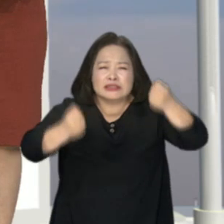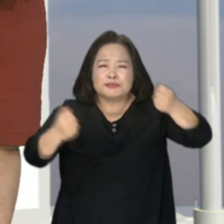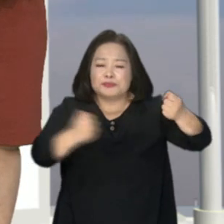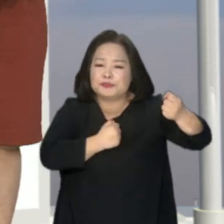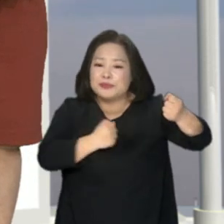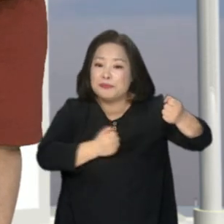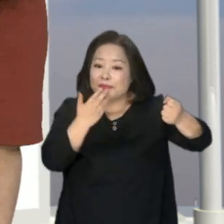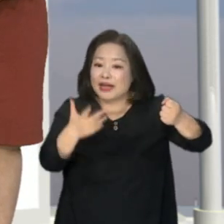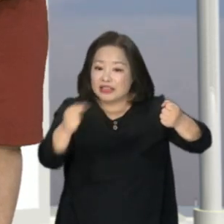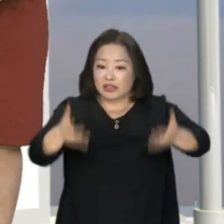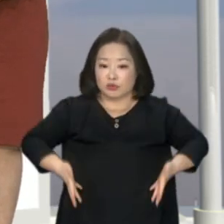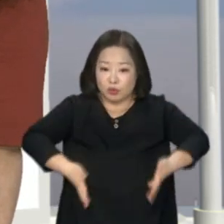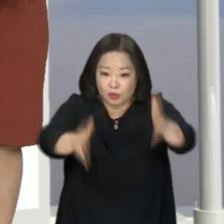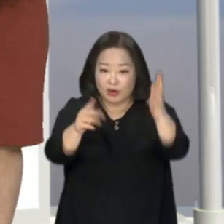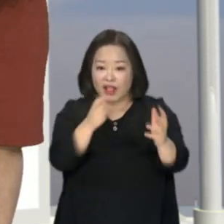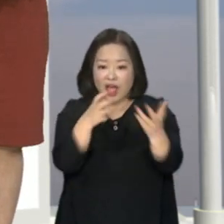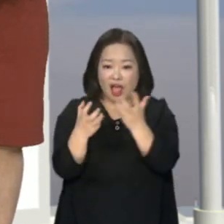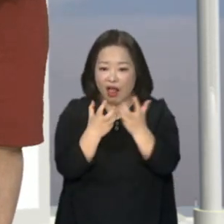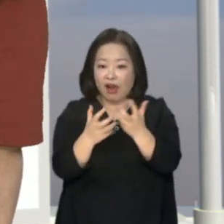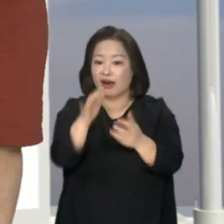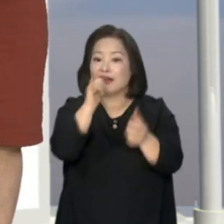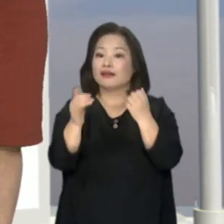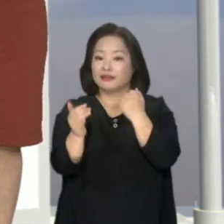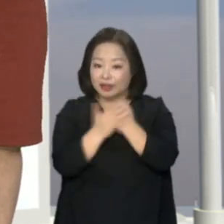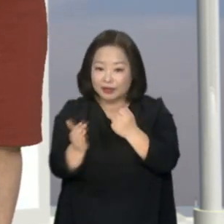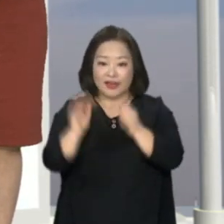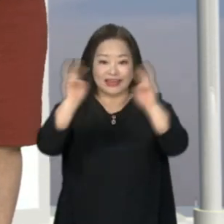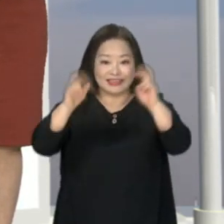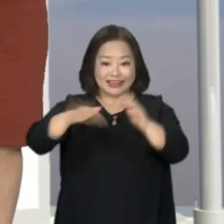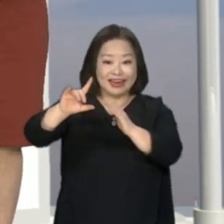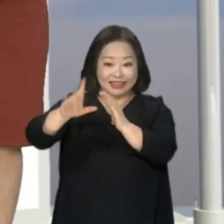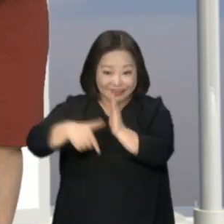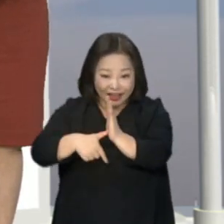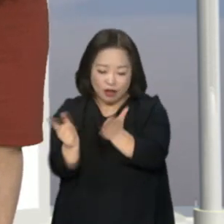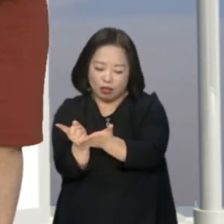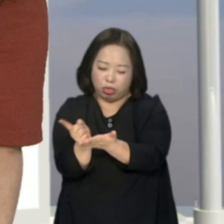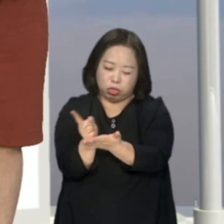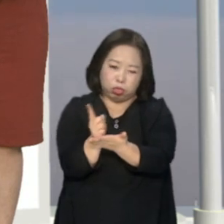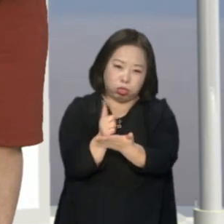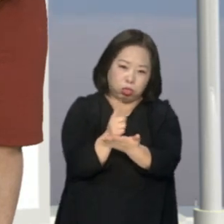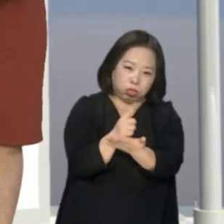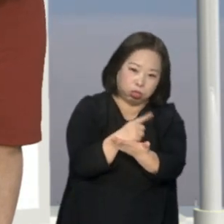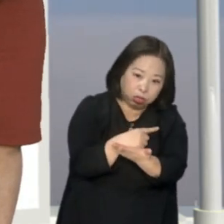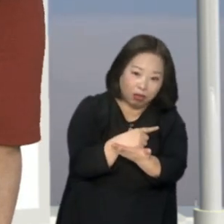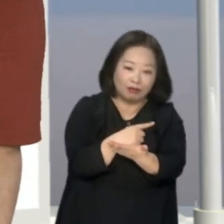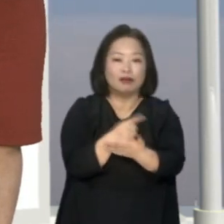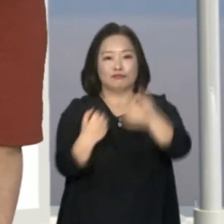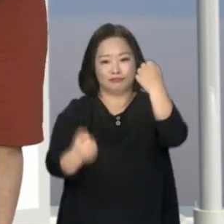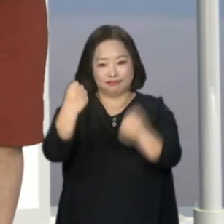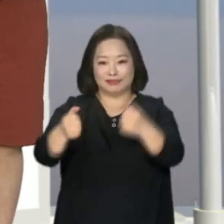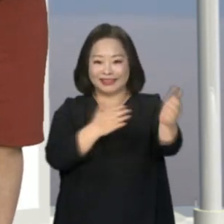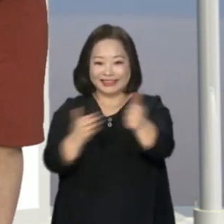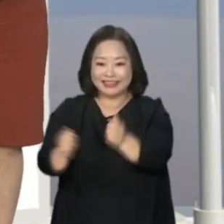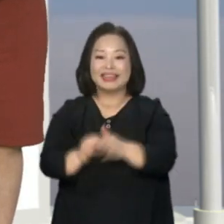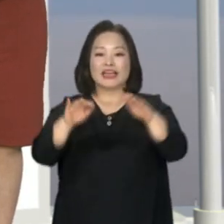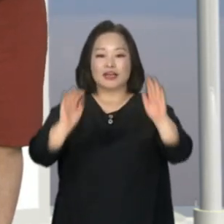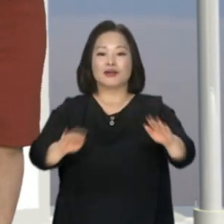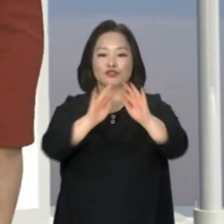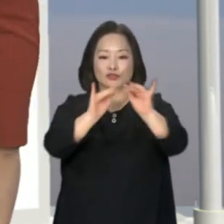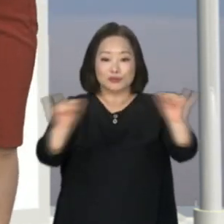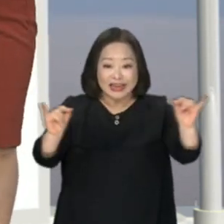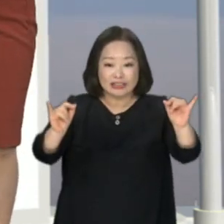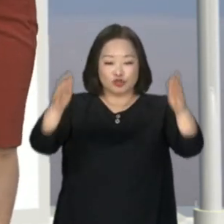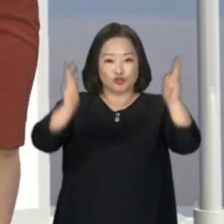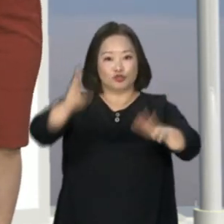여기 도로 곳곳에 빙판길도 만들어지겠습니다. 출근길에 감속 운전해주시는 게 좋겠습니다. 먼지는 이번 주말과